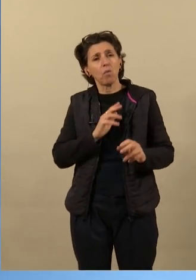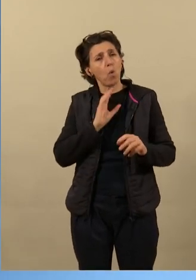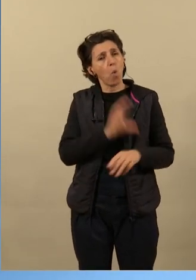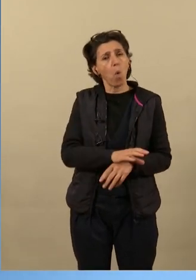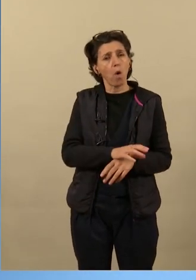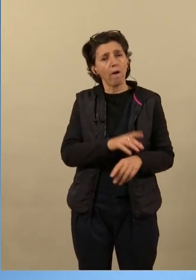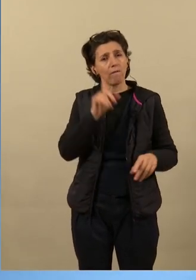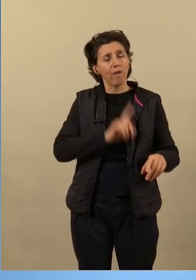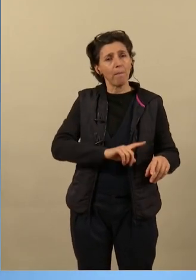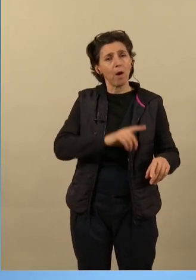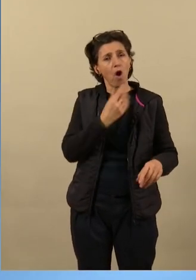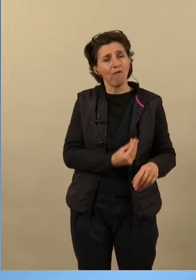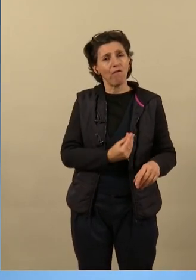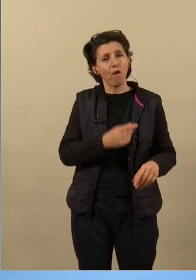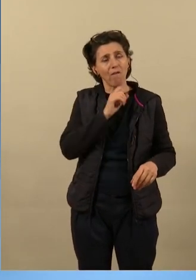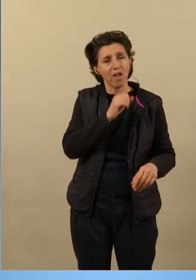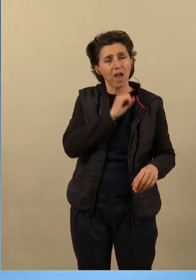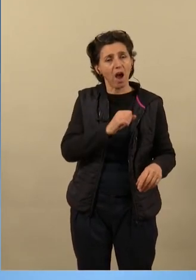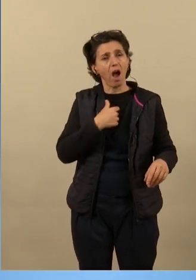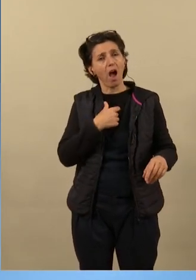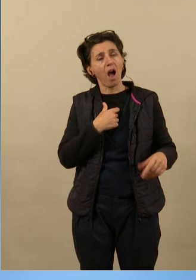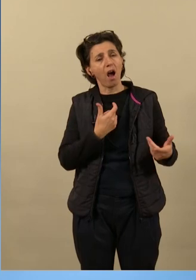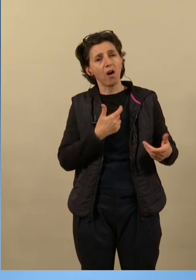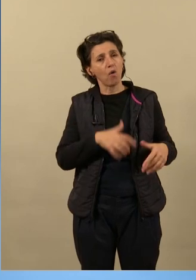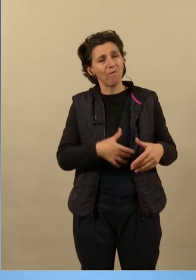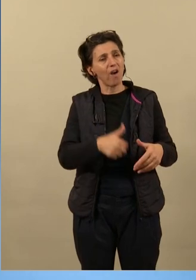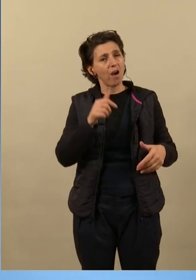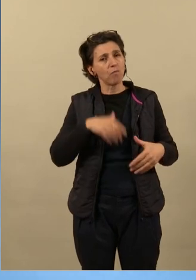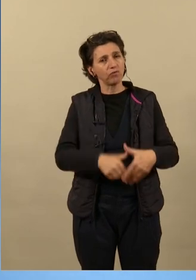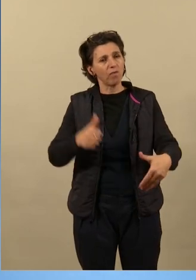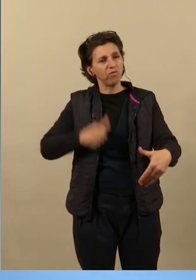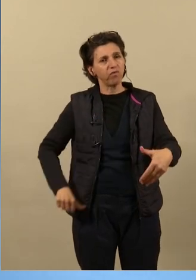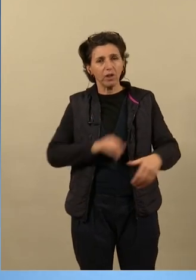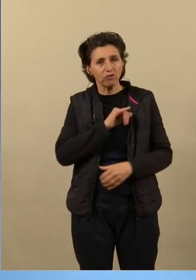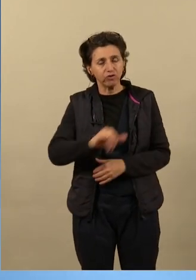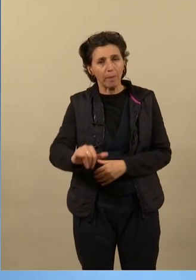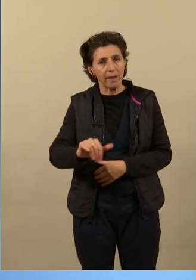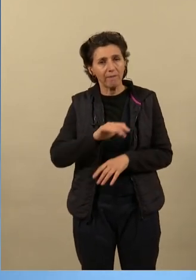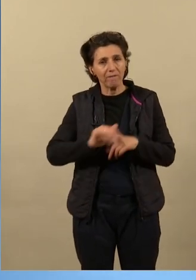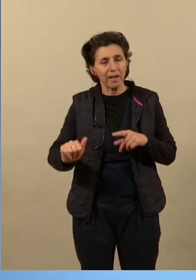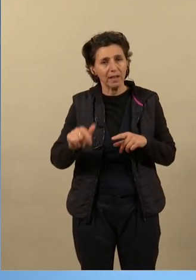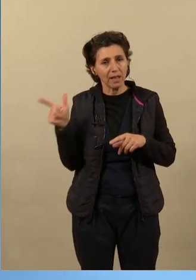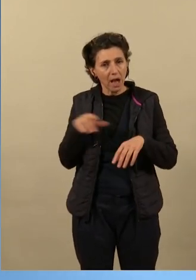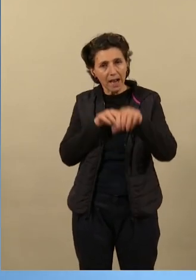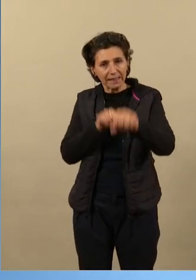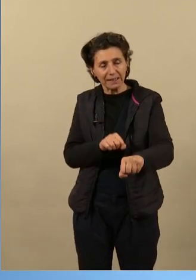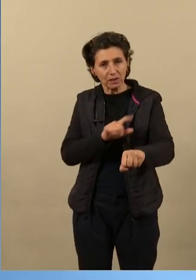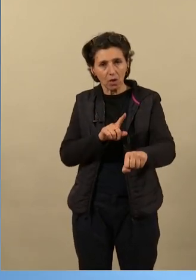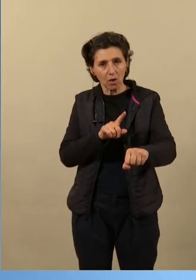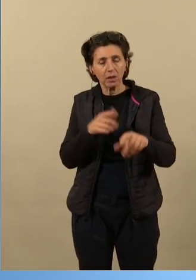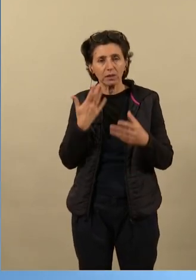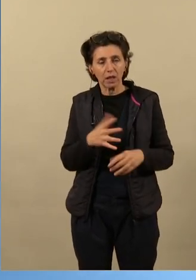ni n' éventré des des femmes enceintes ou égorgé des bébés euh ce n'est pas de la résistance c'est du